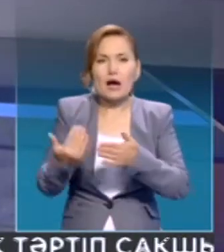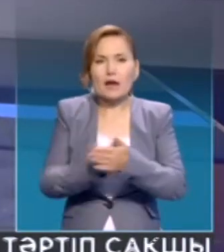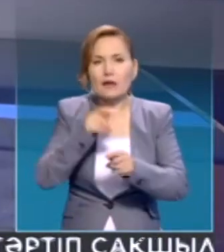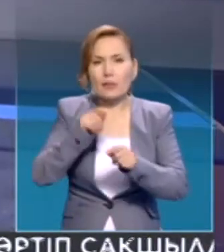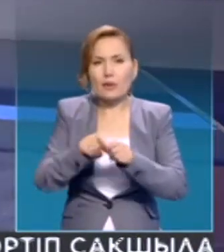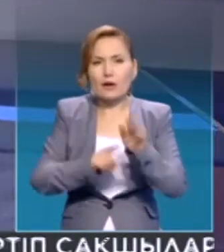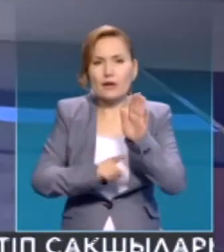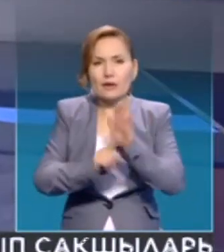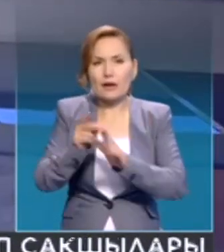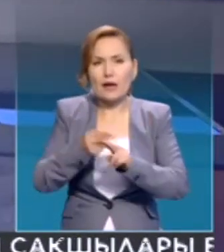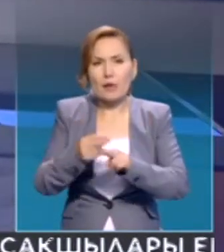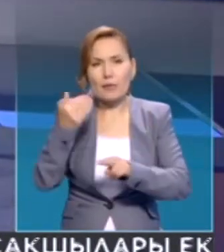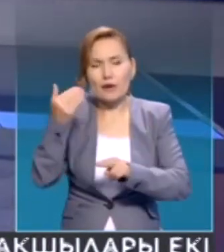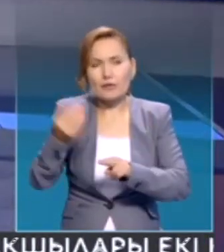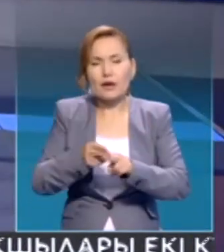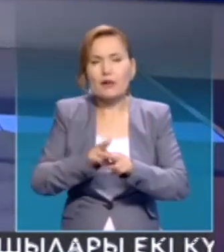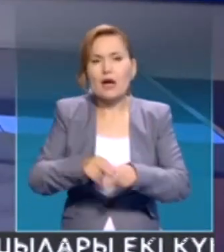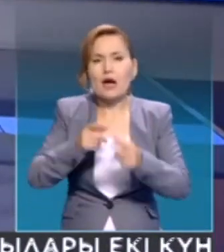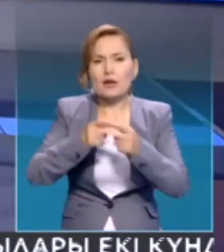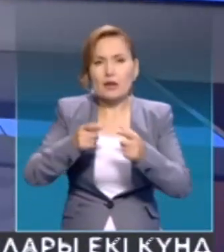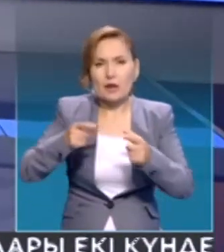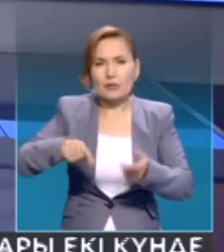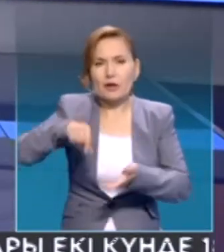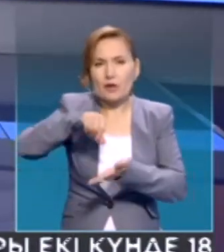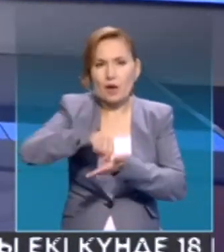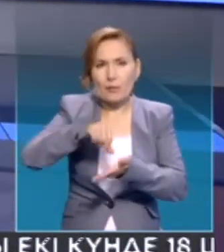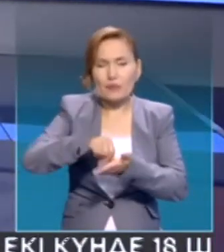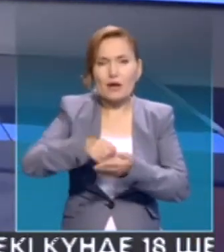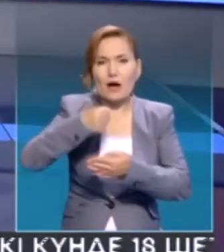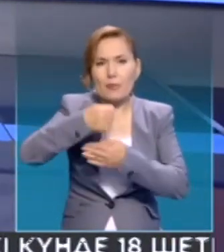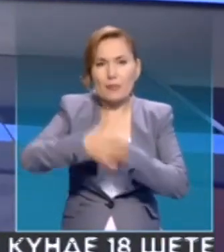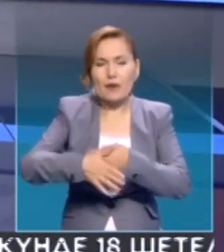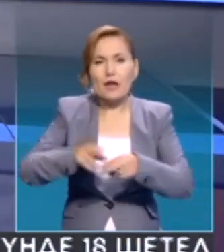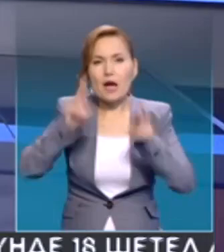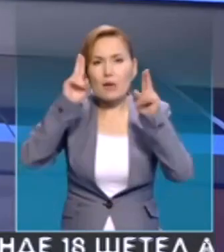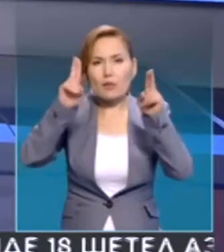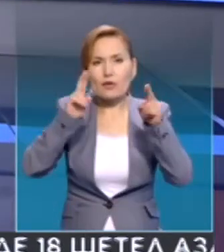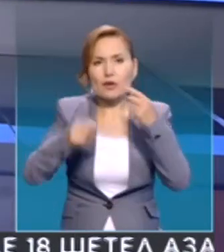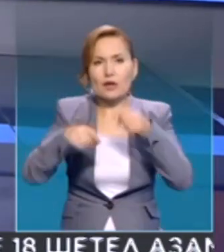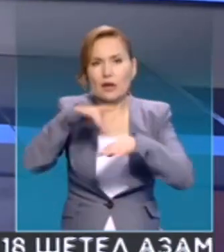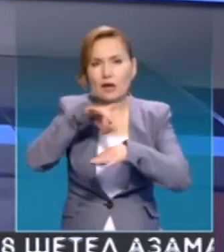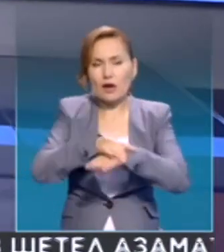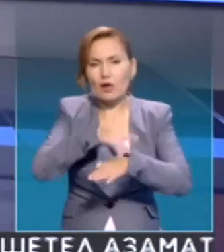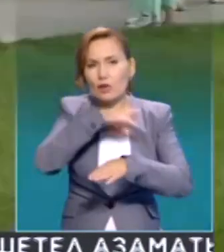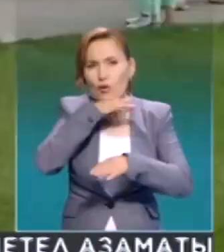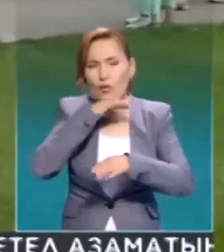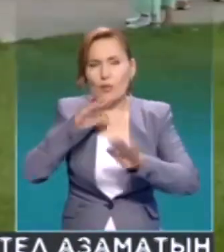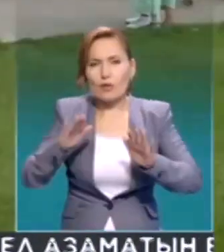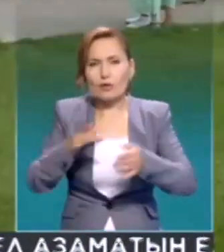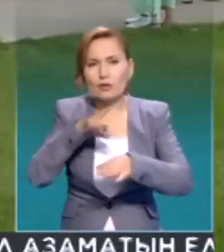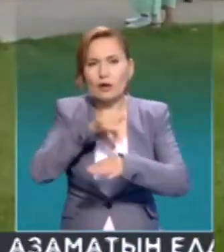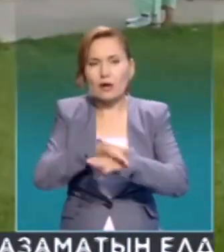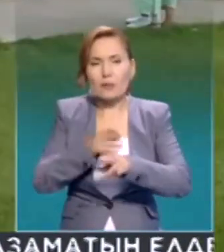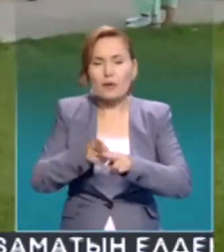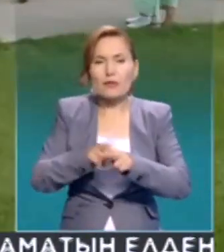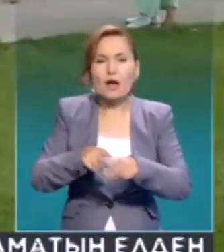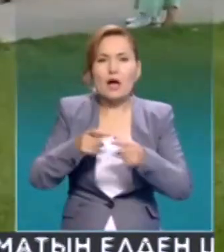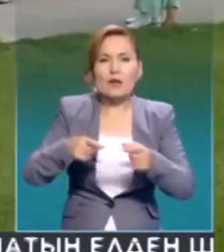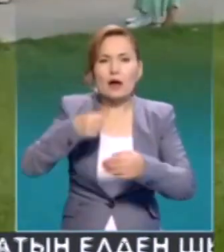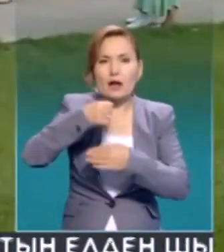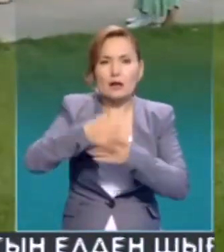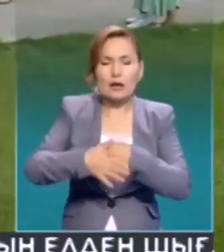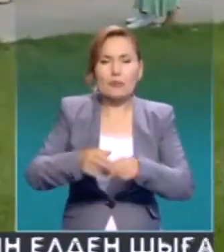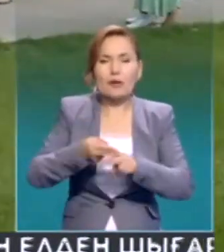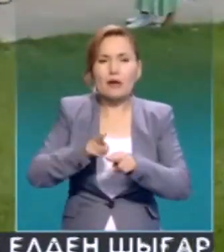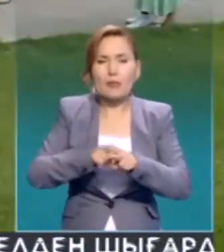мәлімдеме жасады. Оның сөзінше аталған өңірдегі тестілеу орталықтарында жаппа ереже бұзу жағдайлары тіркелген. Мәселен, кейбір тестілеу